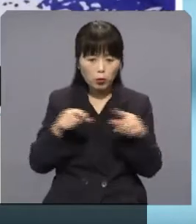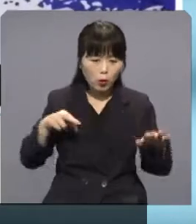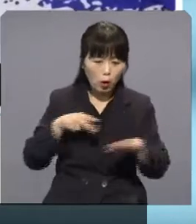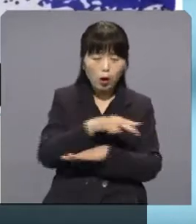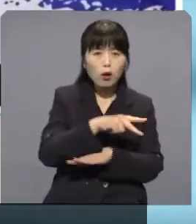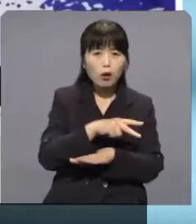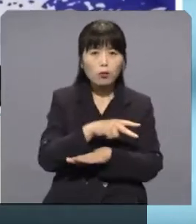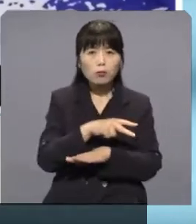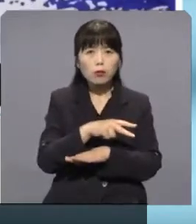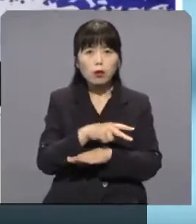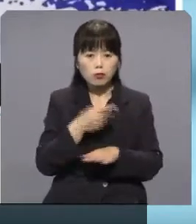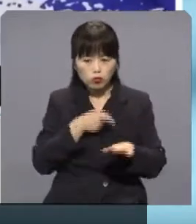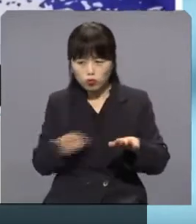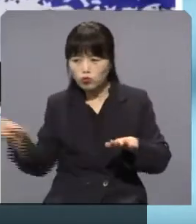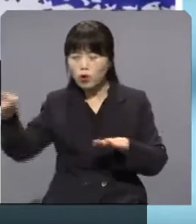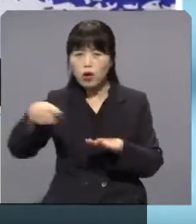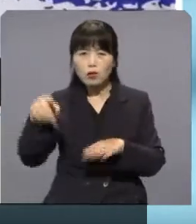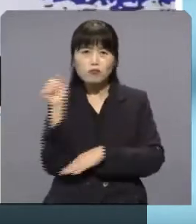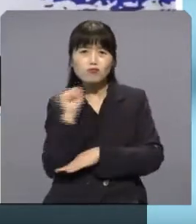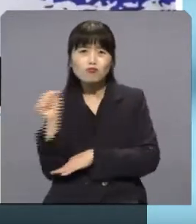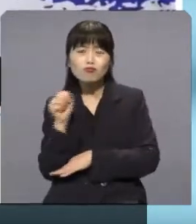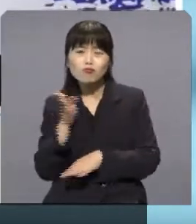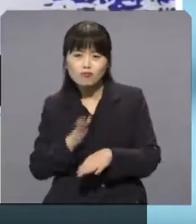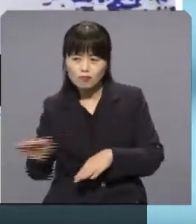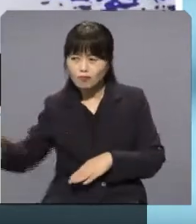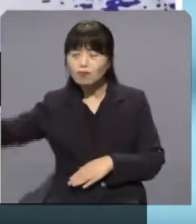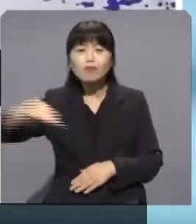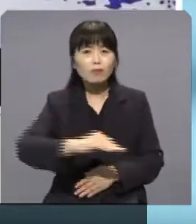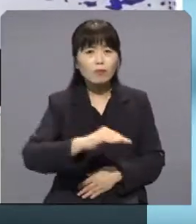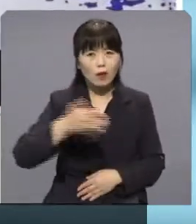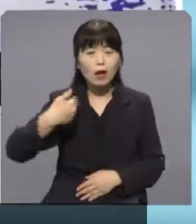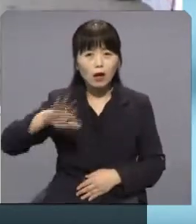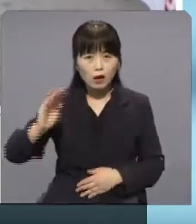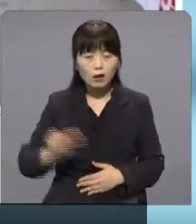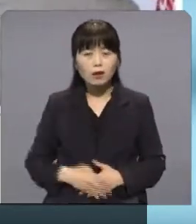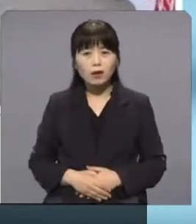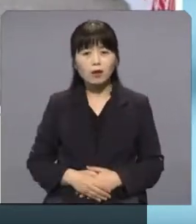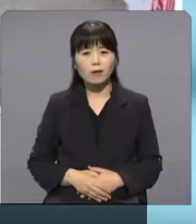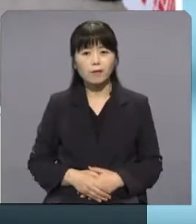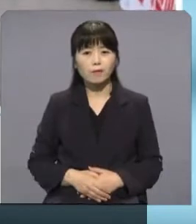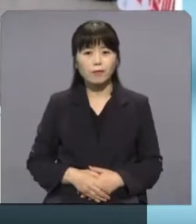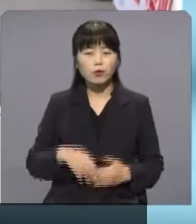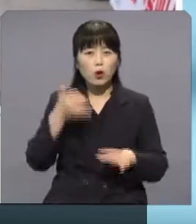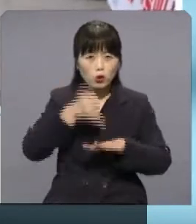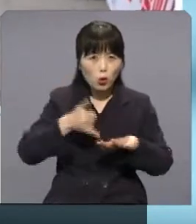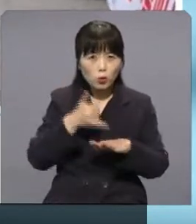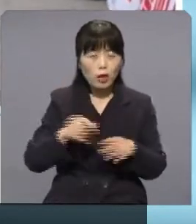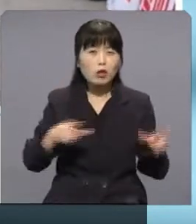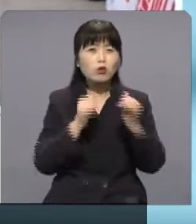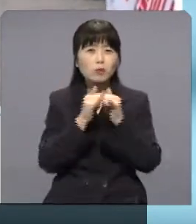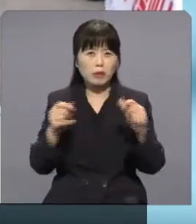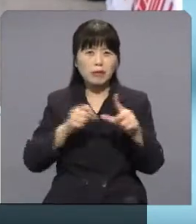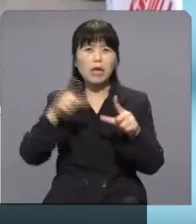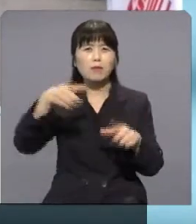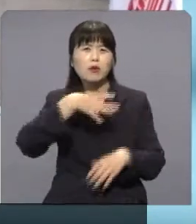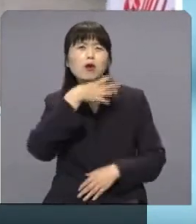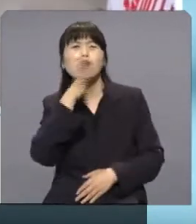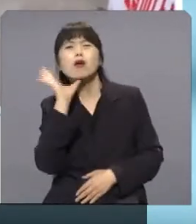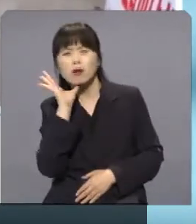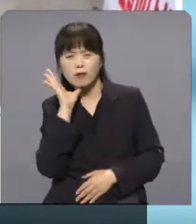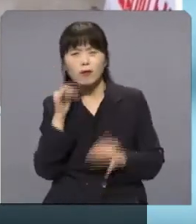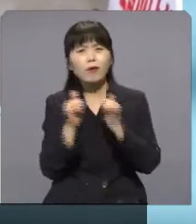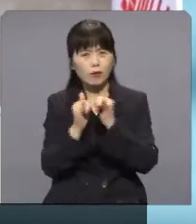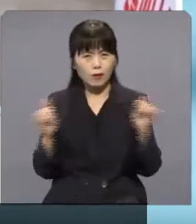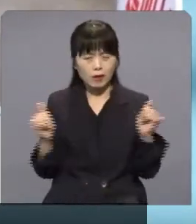농사짓던 구역을 의외로 오래 산 참 돌아가야 되는 일이 발생하게 됩니다 그런데 문제는 농사를 짓는 주민들이 대부분 고령의 노 이러한